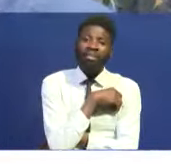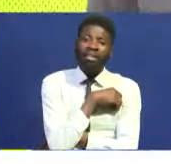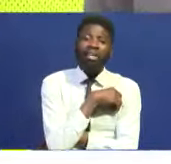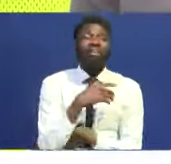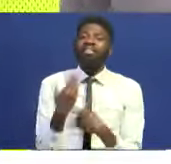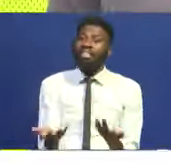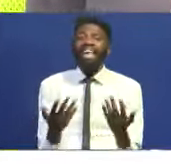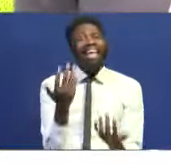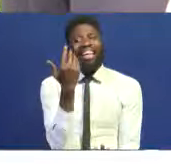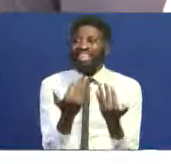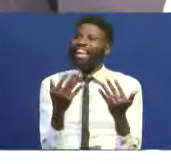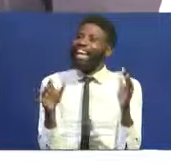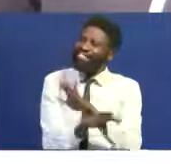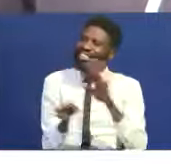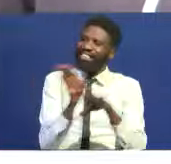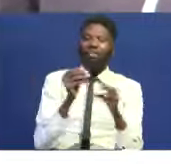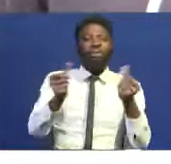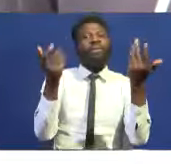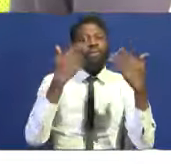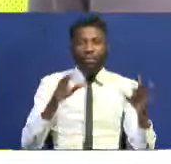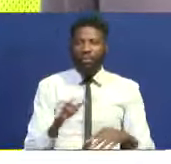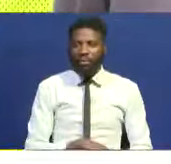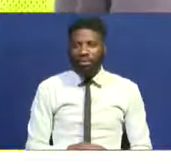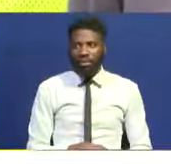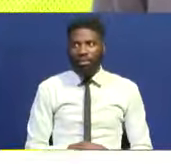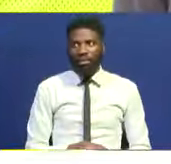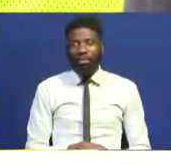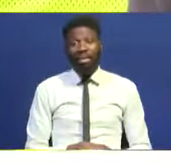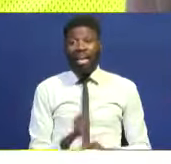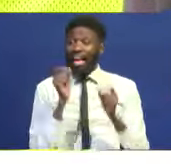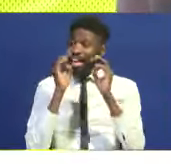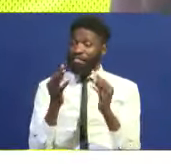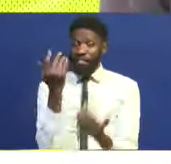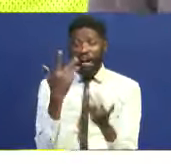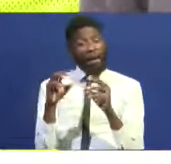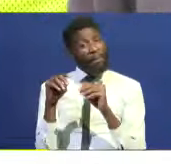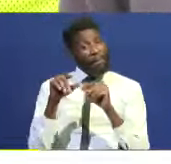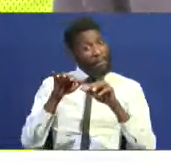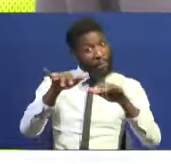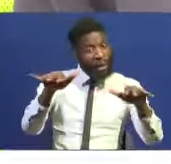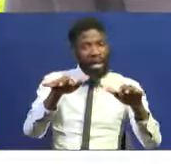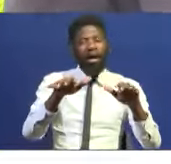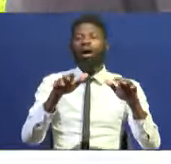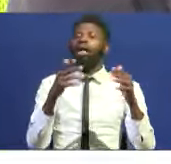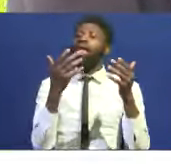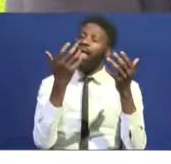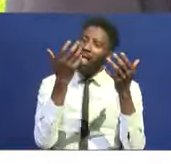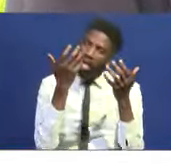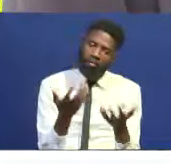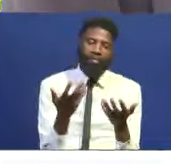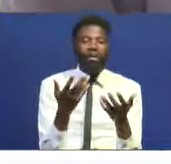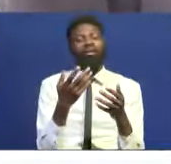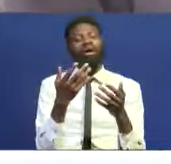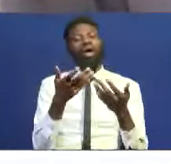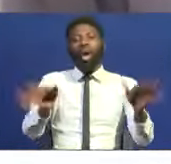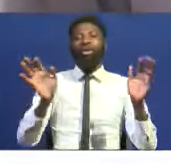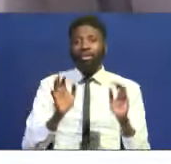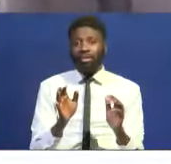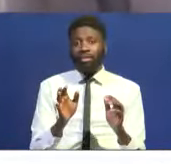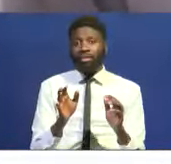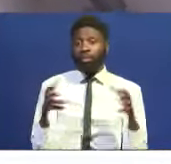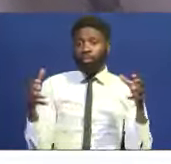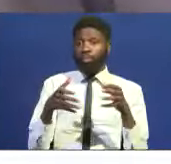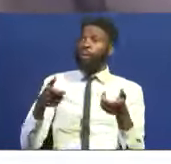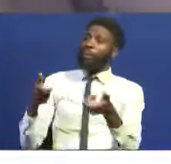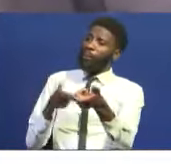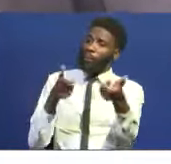kila kitu. Ishele hapa moto ingeshika makontena, na maana tungepoteza mali nyingi za Wakenya. Lakini wanakuja kwa kuchelewa. Sasa tungesema hata hapa ni